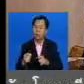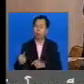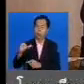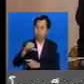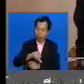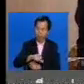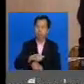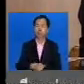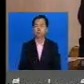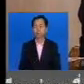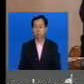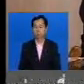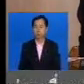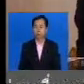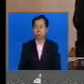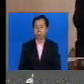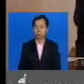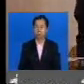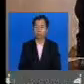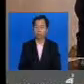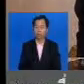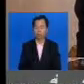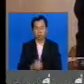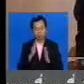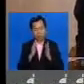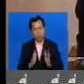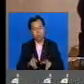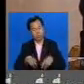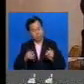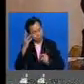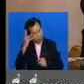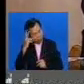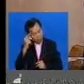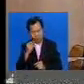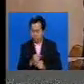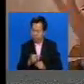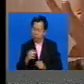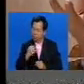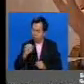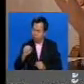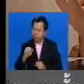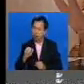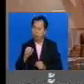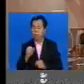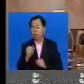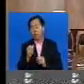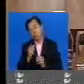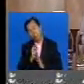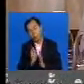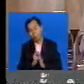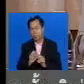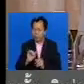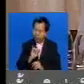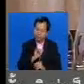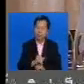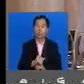างนั้นจริงๆการเมืองล่มสลายในท่ามกลางอะไรครับในท่ามกลางความแข็งแกร่งของระบบตุลาการ ขณะที่น